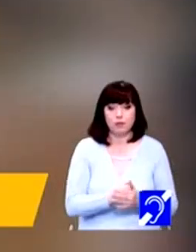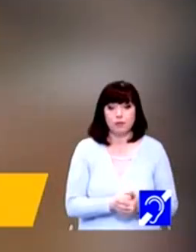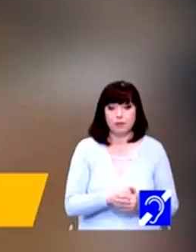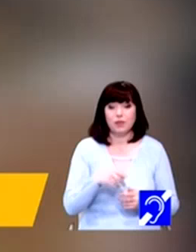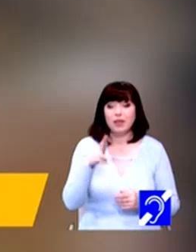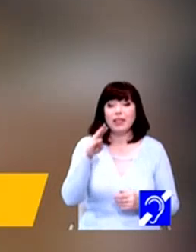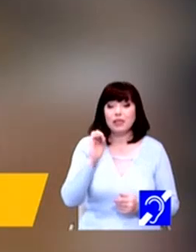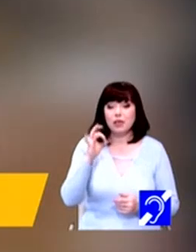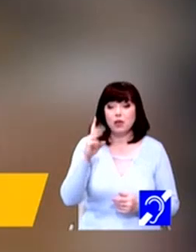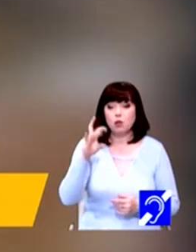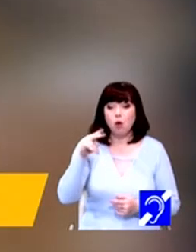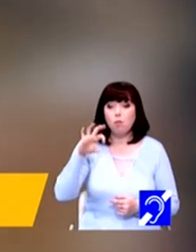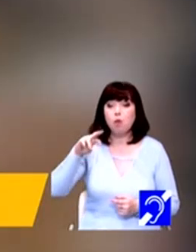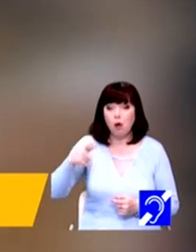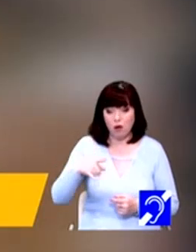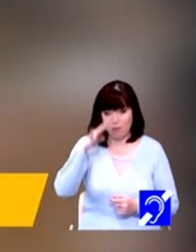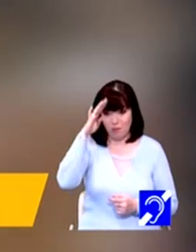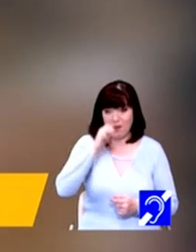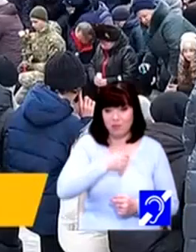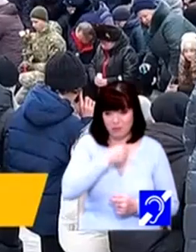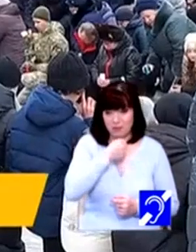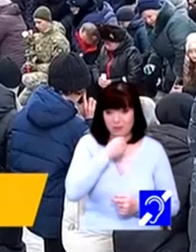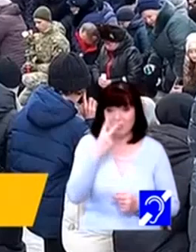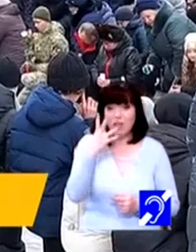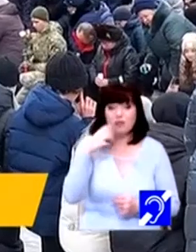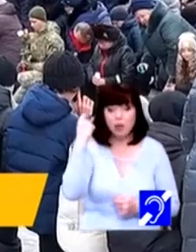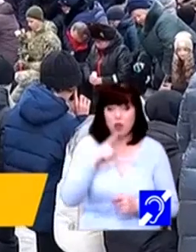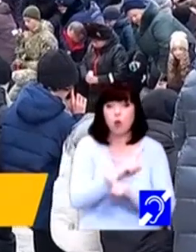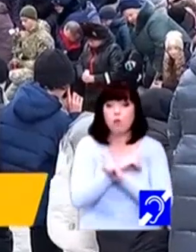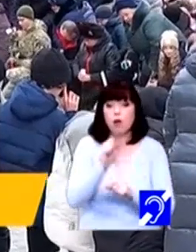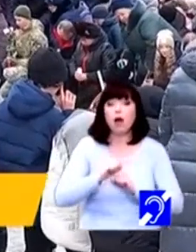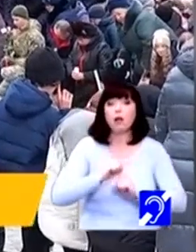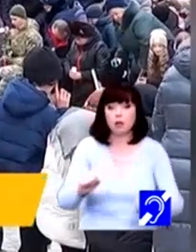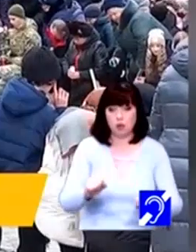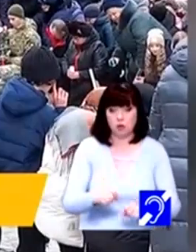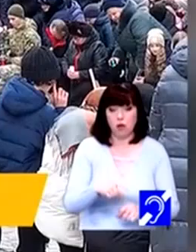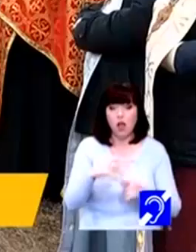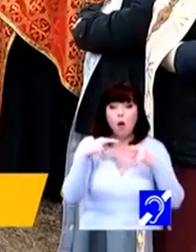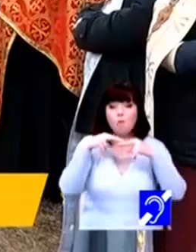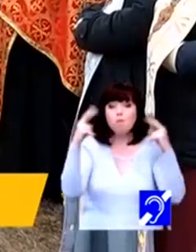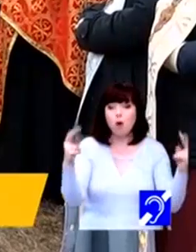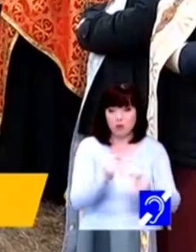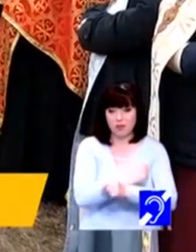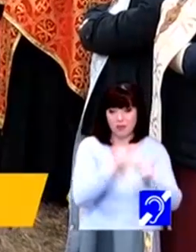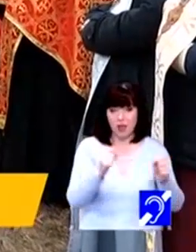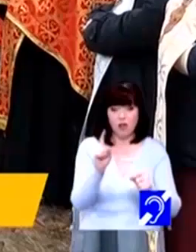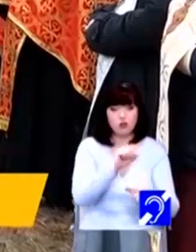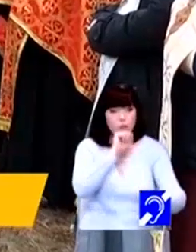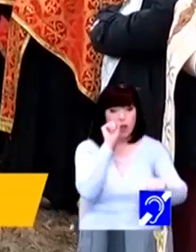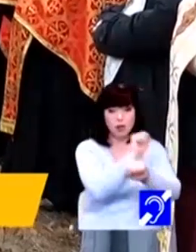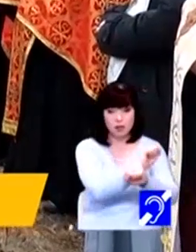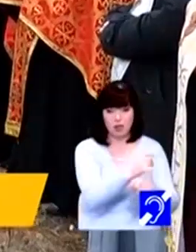La Ternopil, un militar ucrainean în vârstă de doar 25 de ani a murit ca un erou aruncând un pod în aer în încercarea de a opri inamicul. A